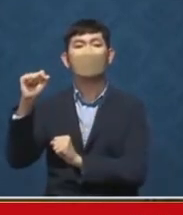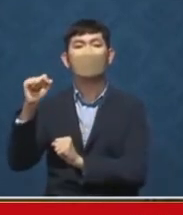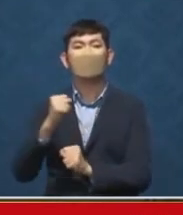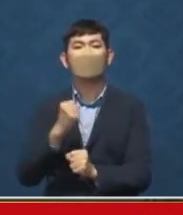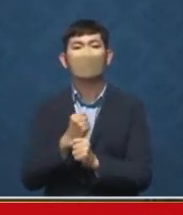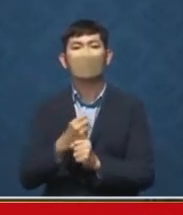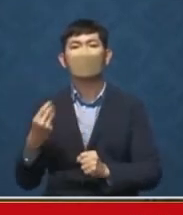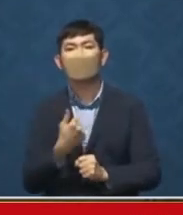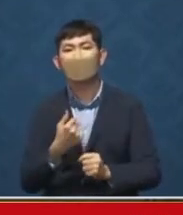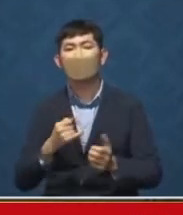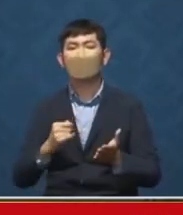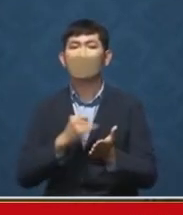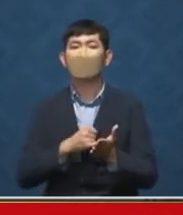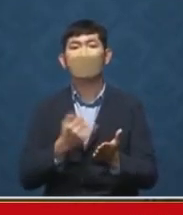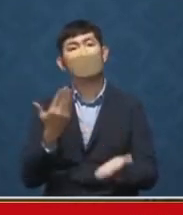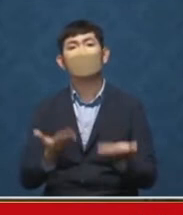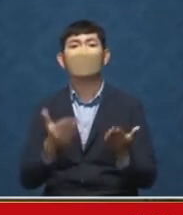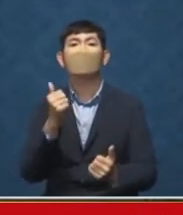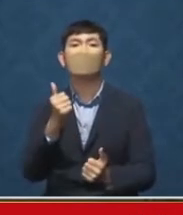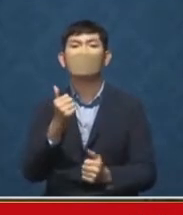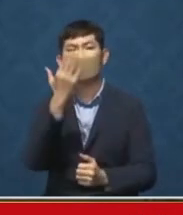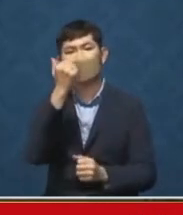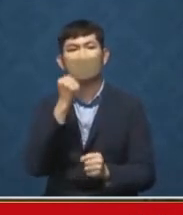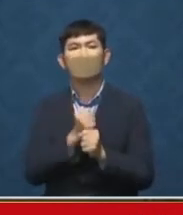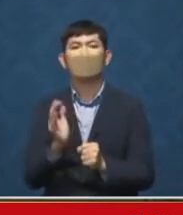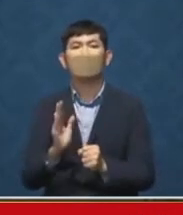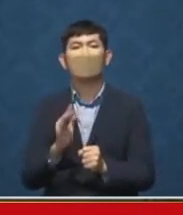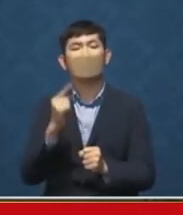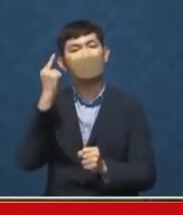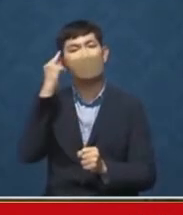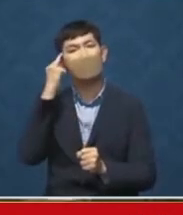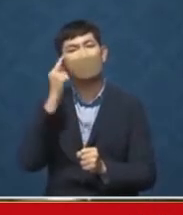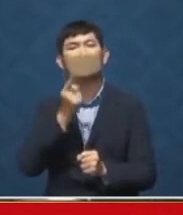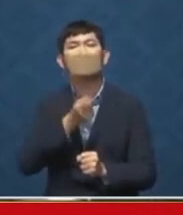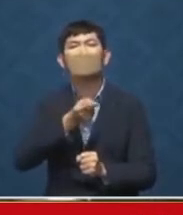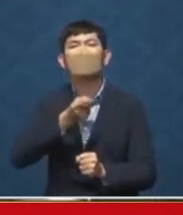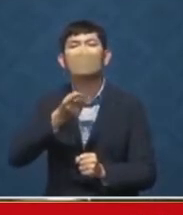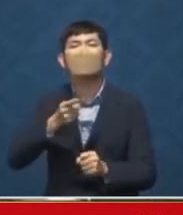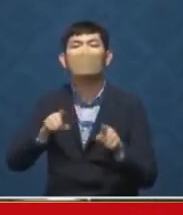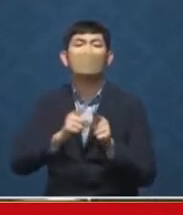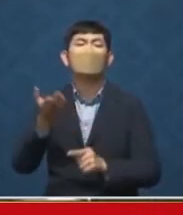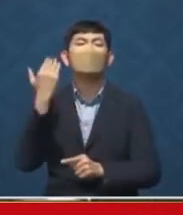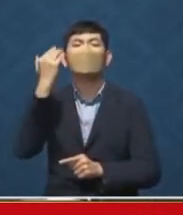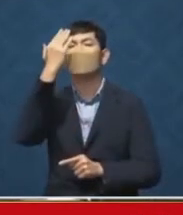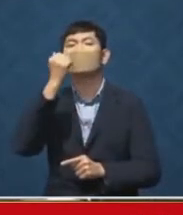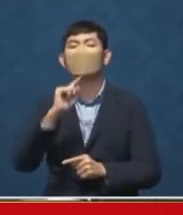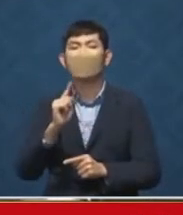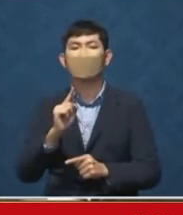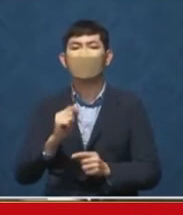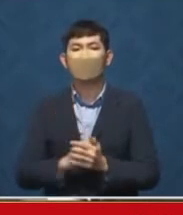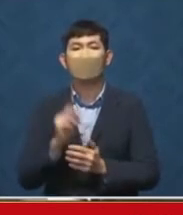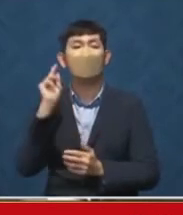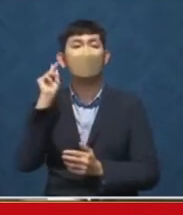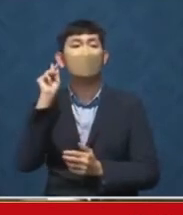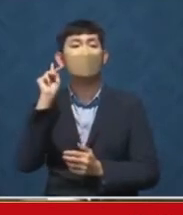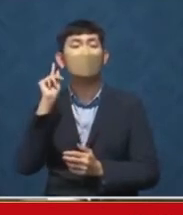ายที่มันทำงานได้รวดเร็วขึ้นสะดวกขึ้นก็ได้ทำไมไม่ทำเราจะไปยึดติดกับเรื่องเก่าๆทำไมอันนี้เป็น